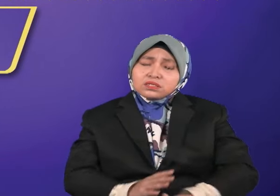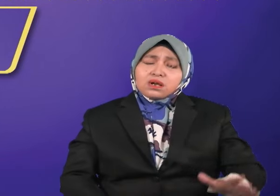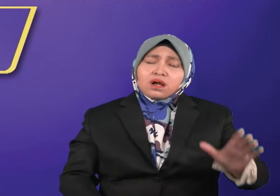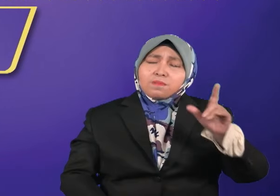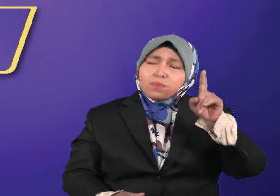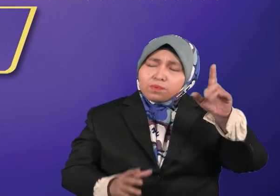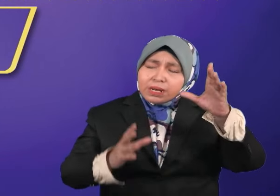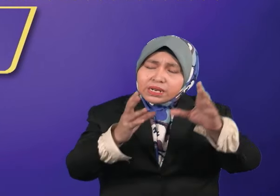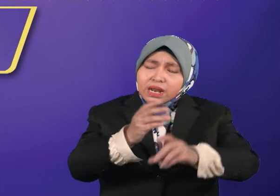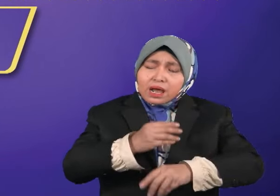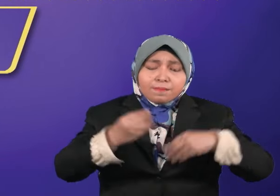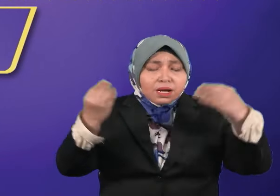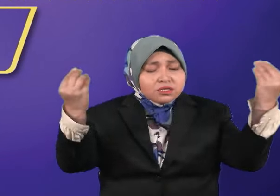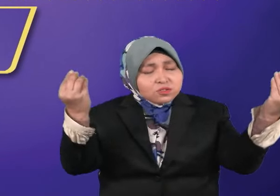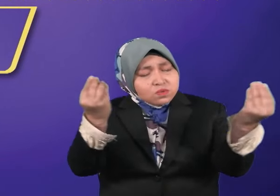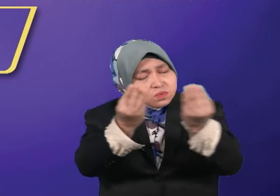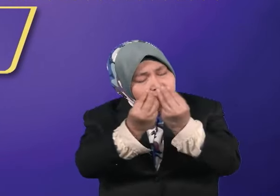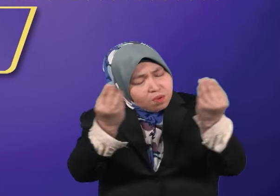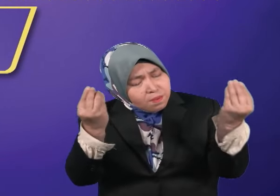ولتكملوا العدة